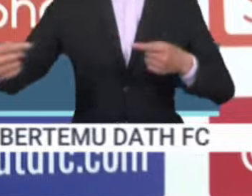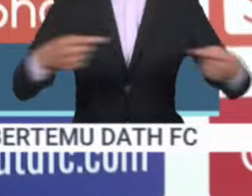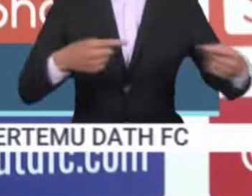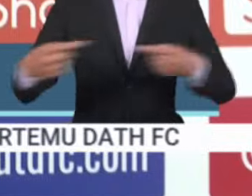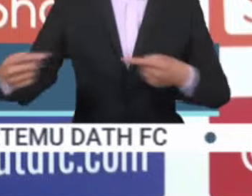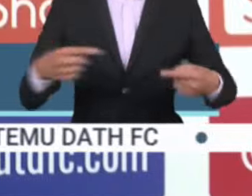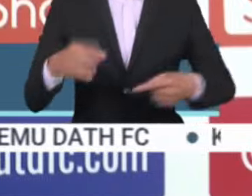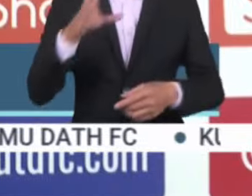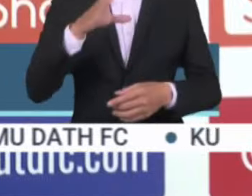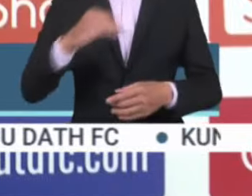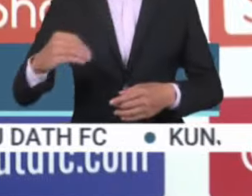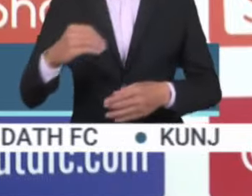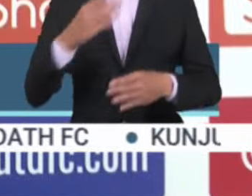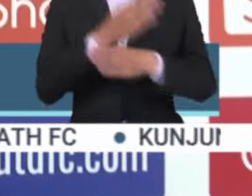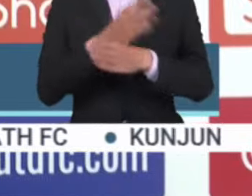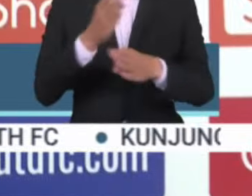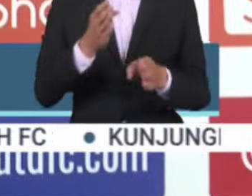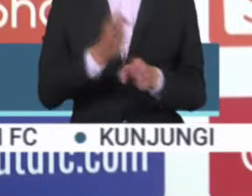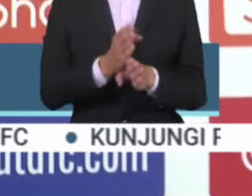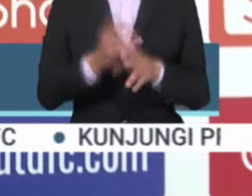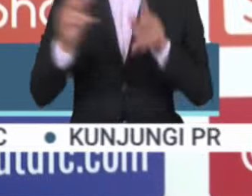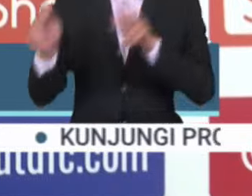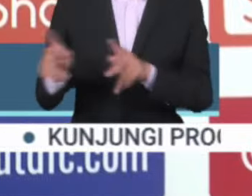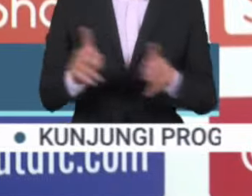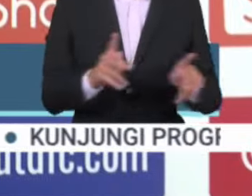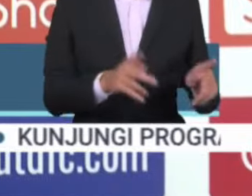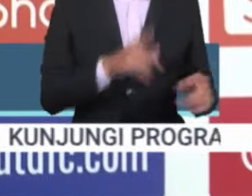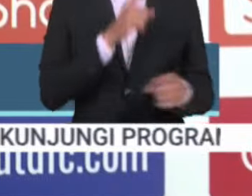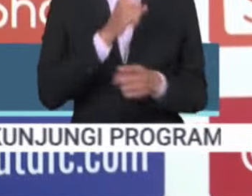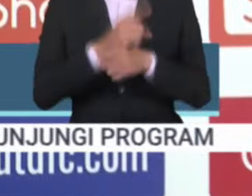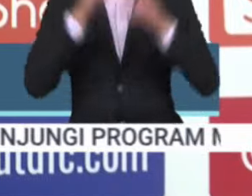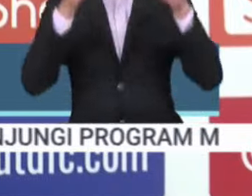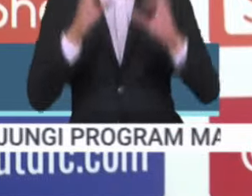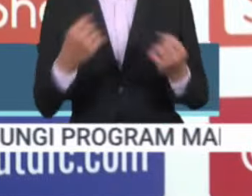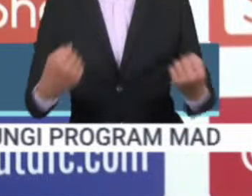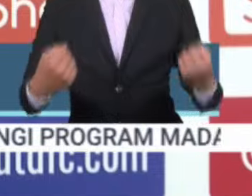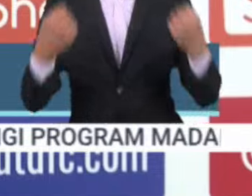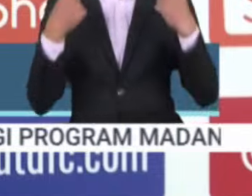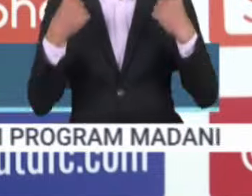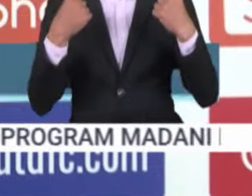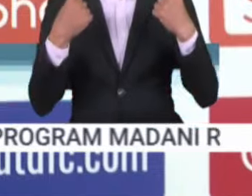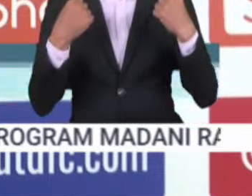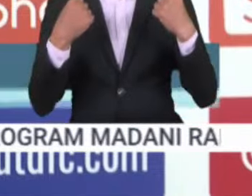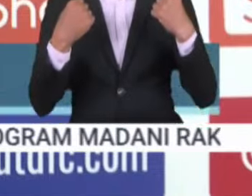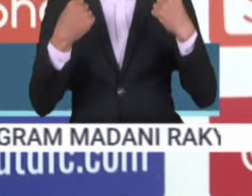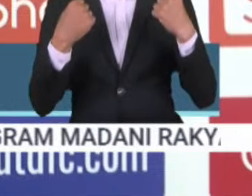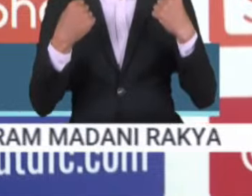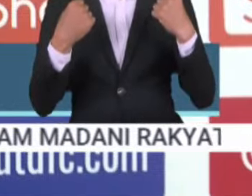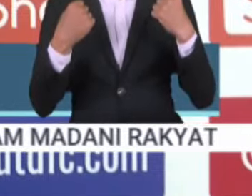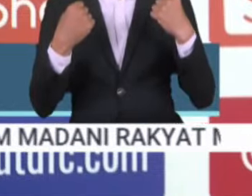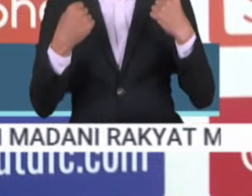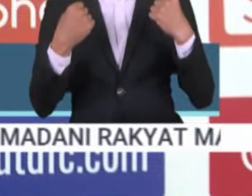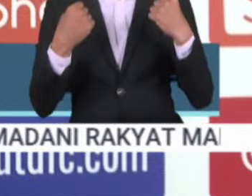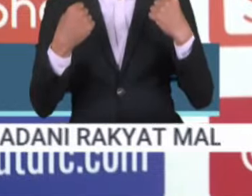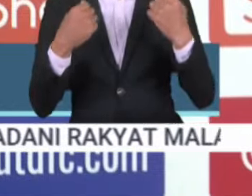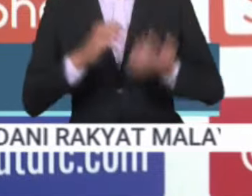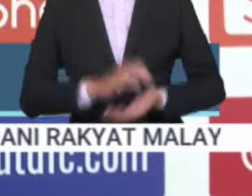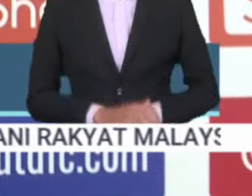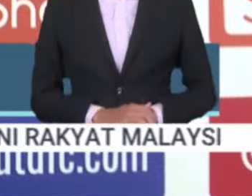a lot of quality players, very dangerous in set pieces, and with